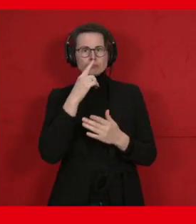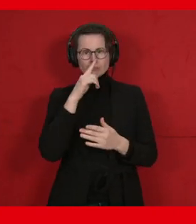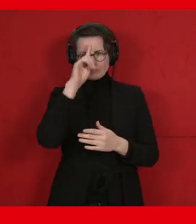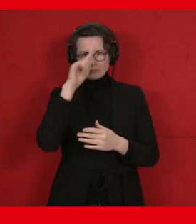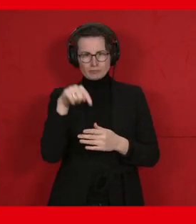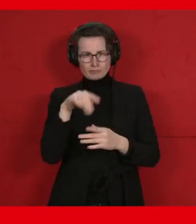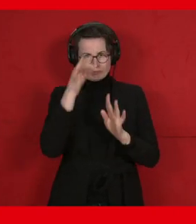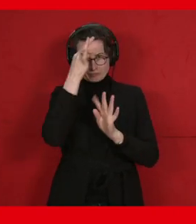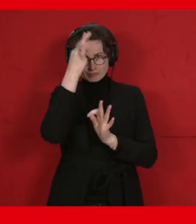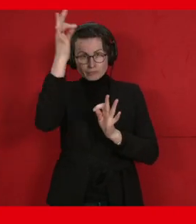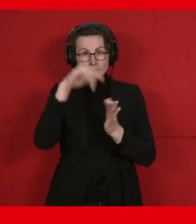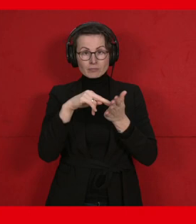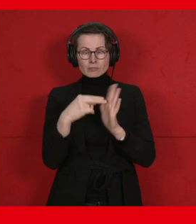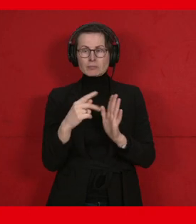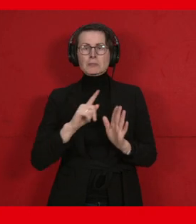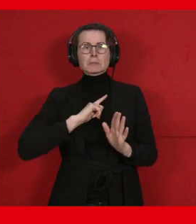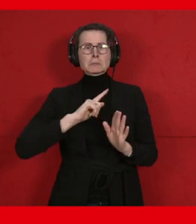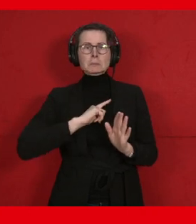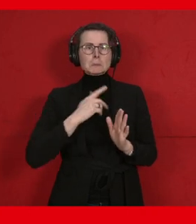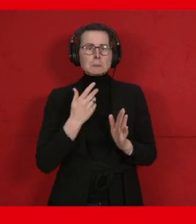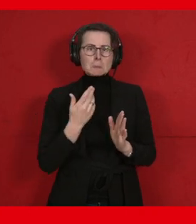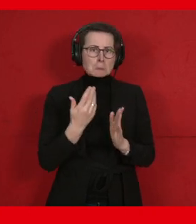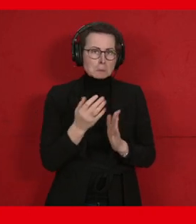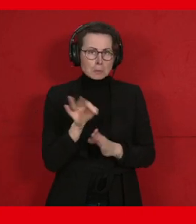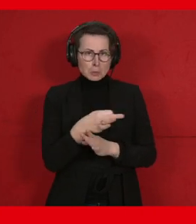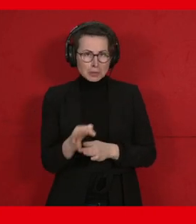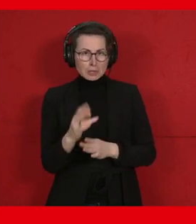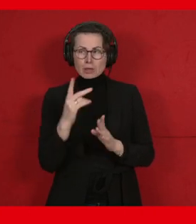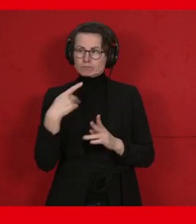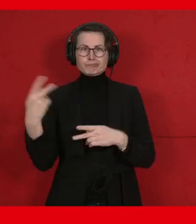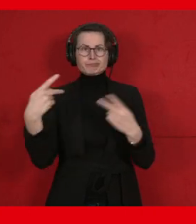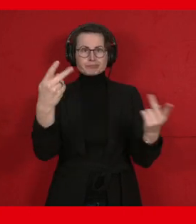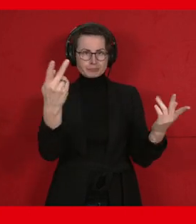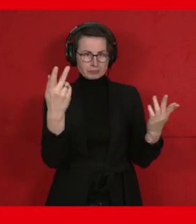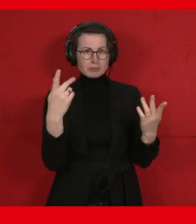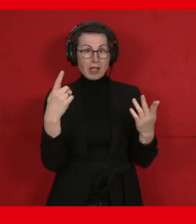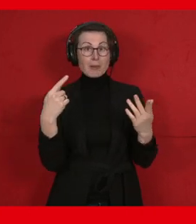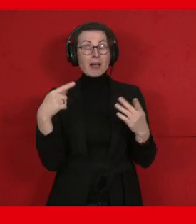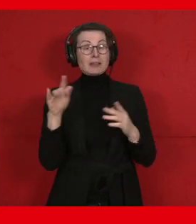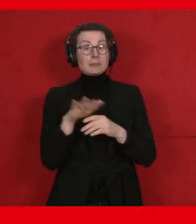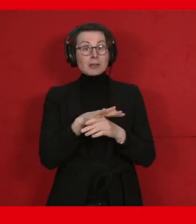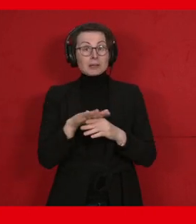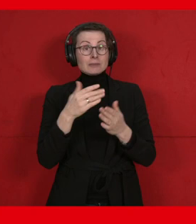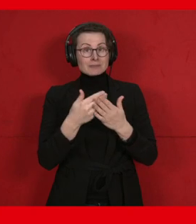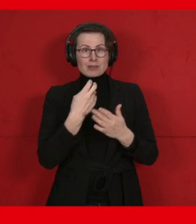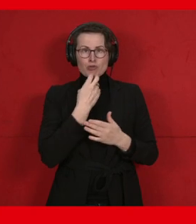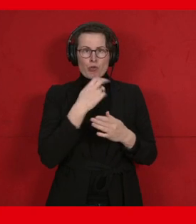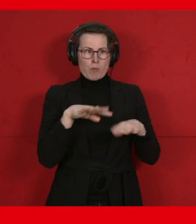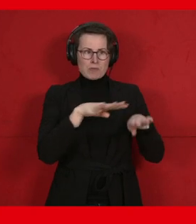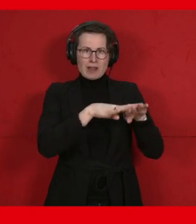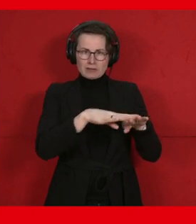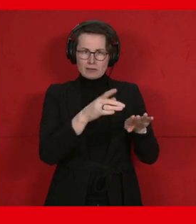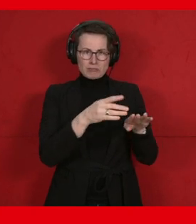Technologien entwickeln, dass wir die vielleicht selber gar nicht in großem Umfang brauchen, aber in anderen Bereichen, wo zum Beispiel Stromnetze gar nicht so